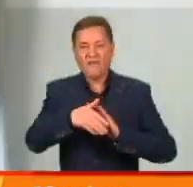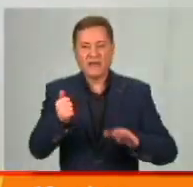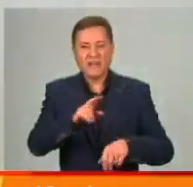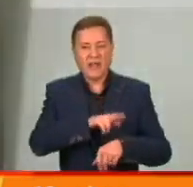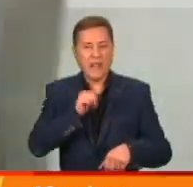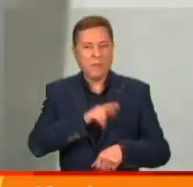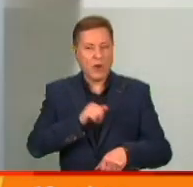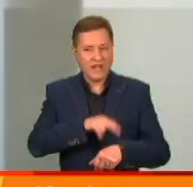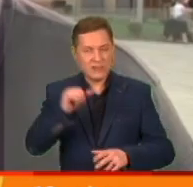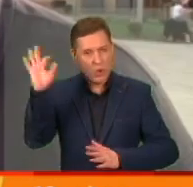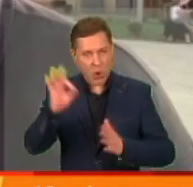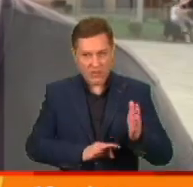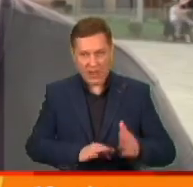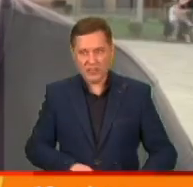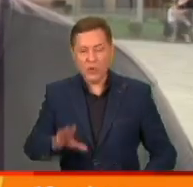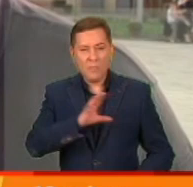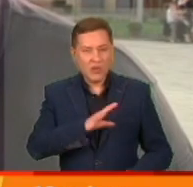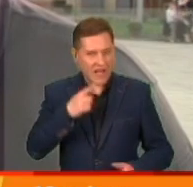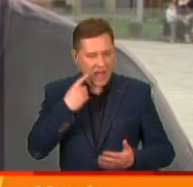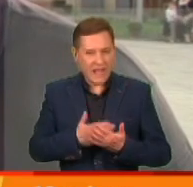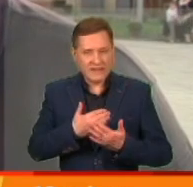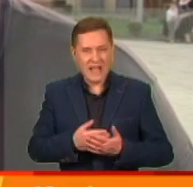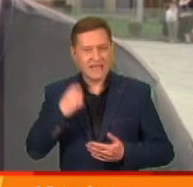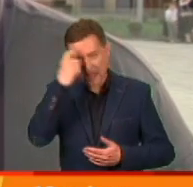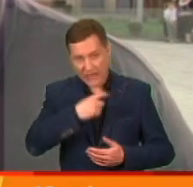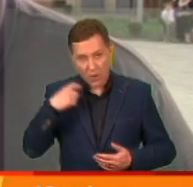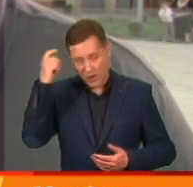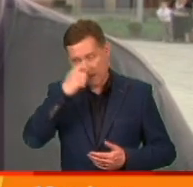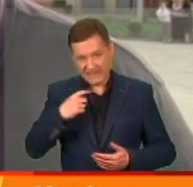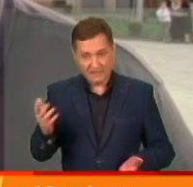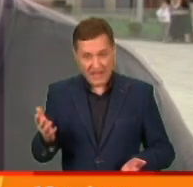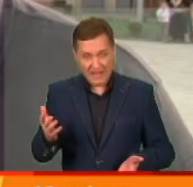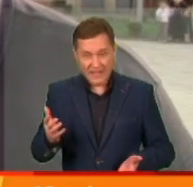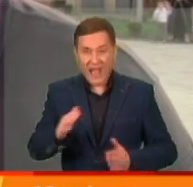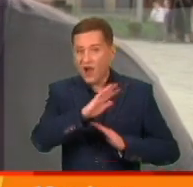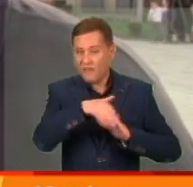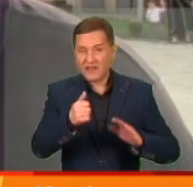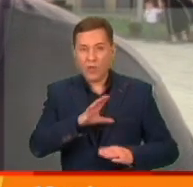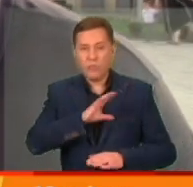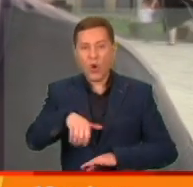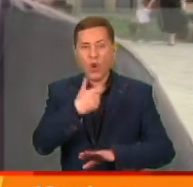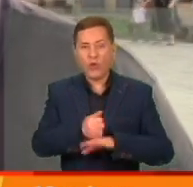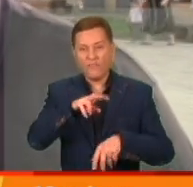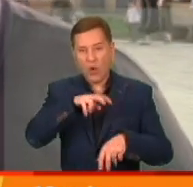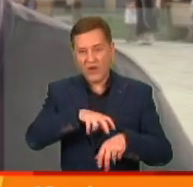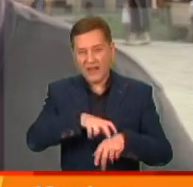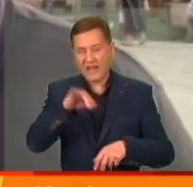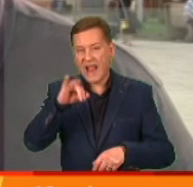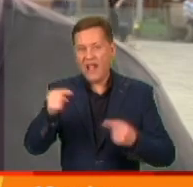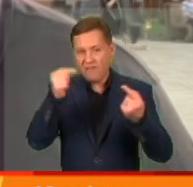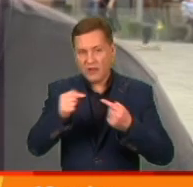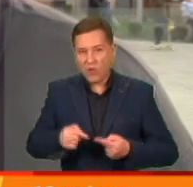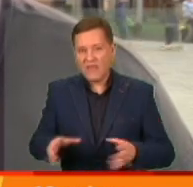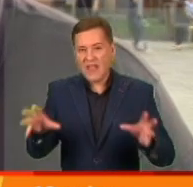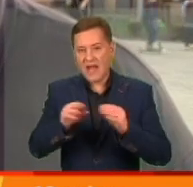поліцію. Там були явні ознаки алкогольного сп'яніння, викликано було головного лікаря. І, відповідно,